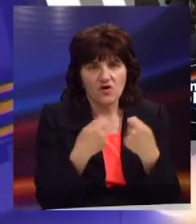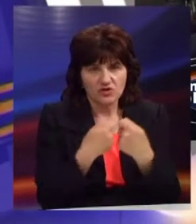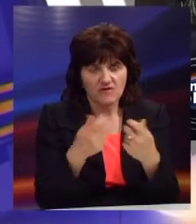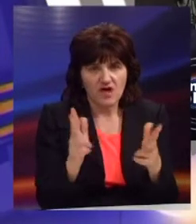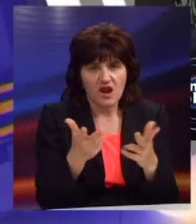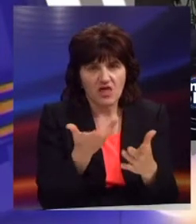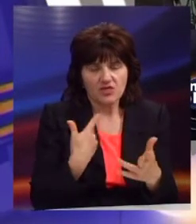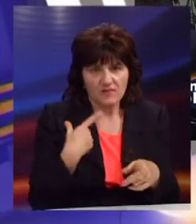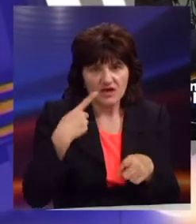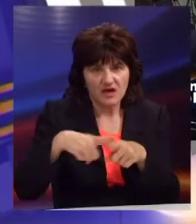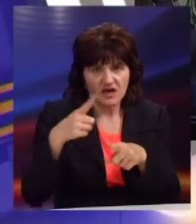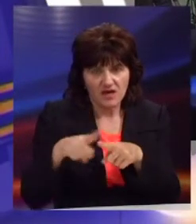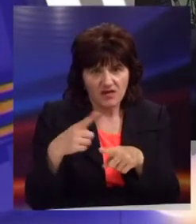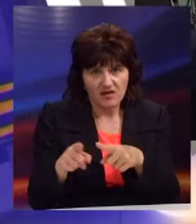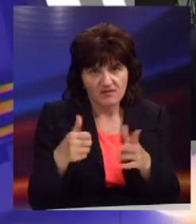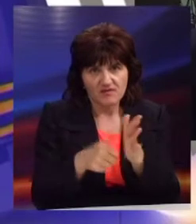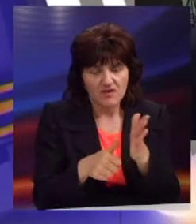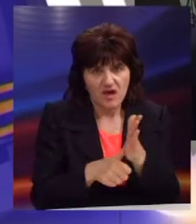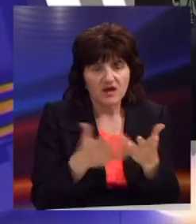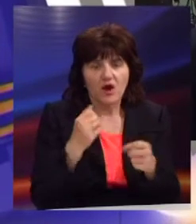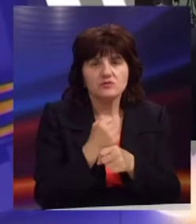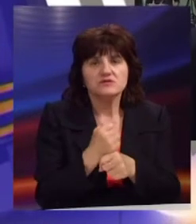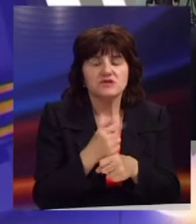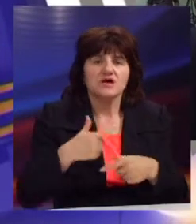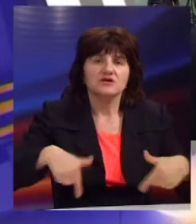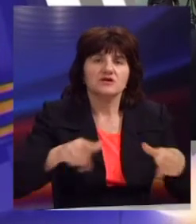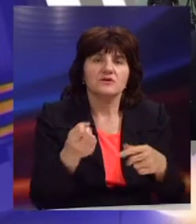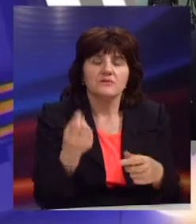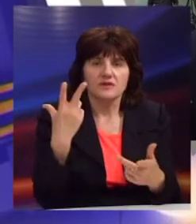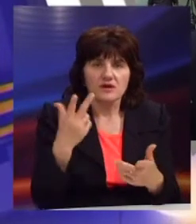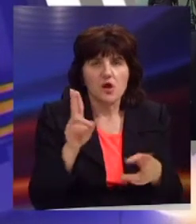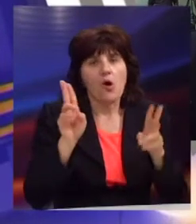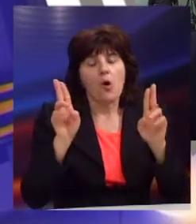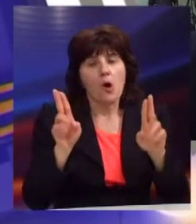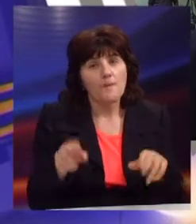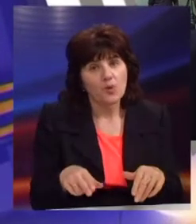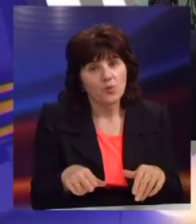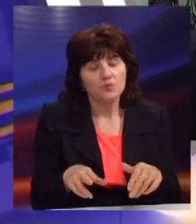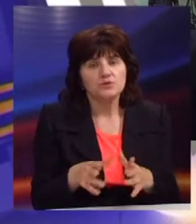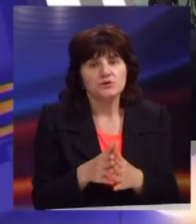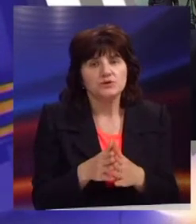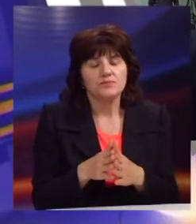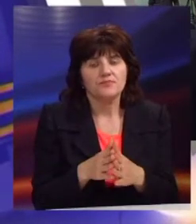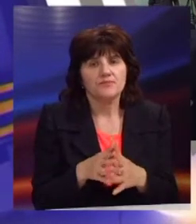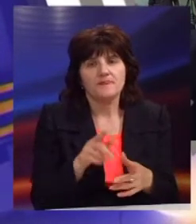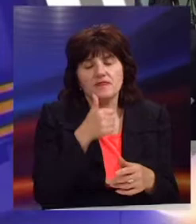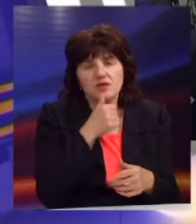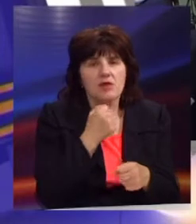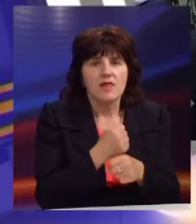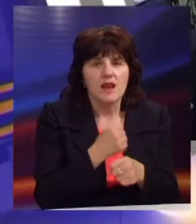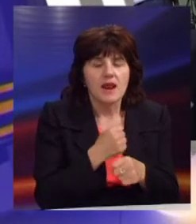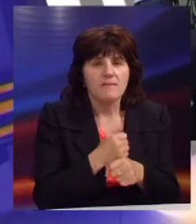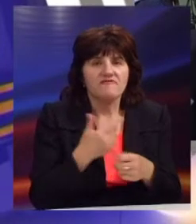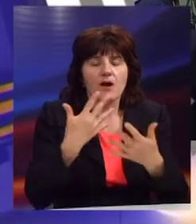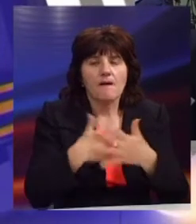su u principu usmereni na zaštitu životne sredine i da ćemo jednostavno omogućiti da se